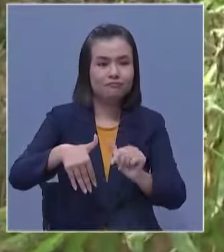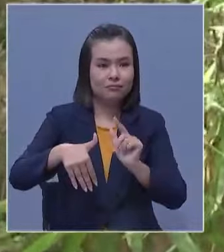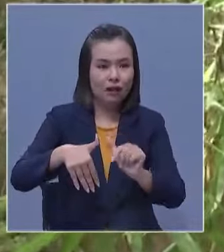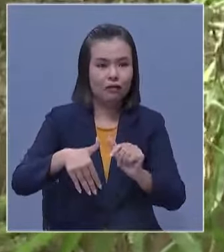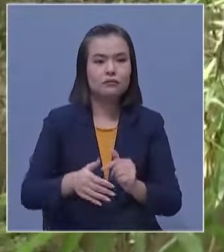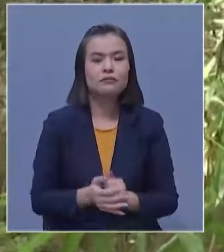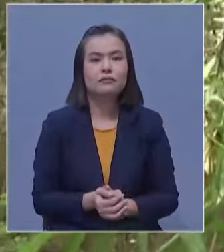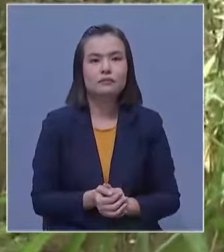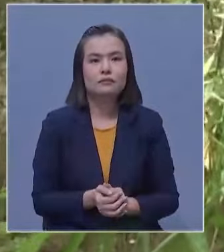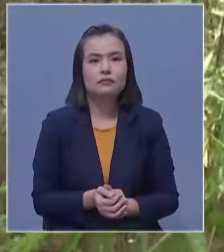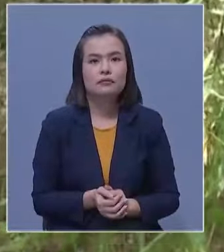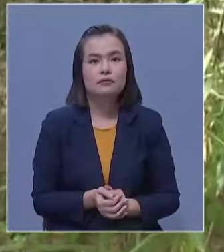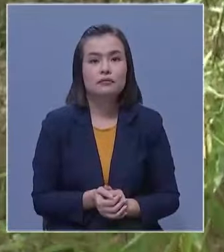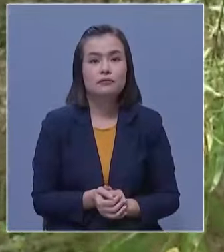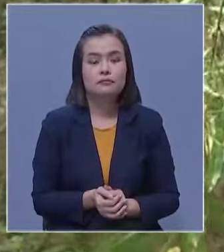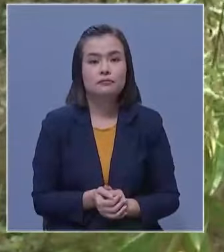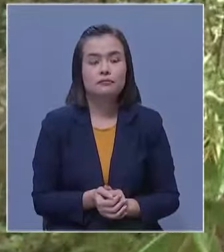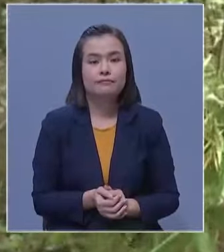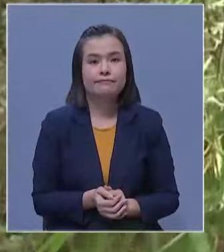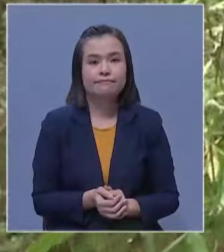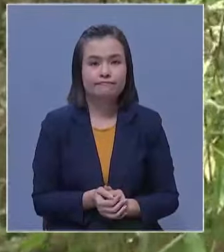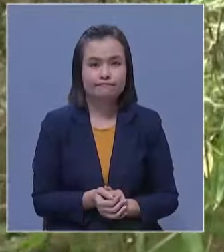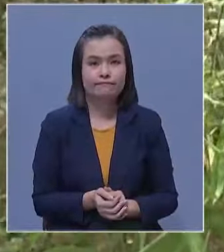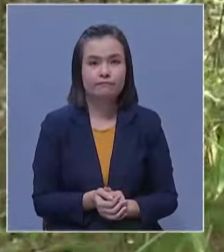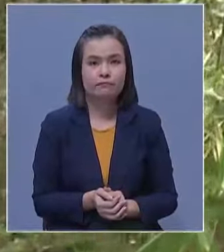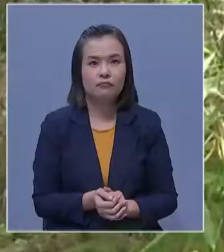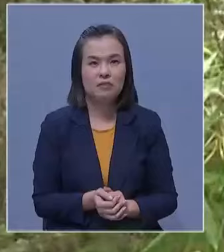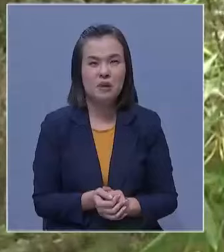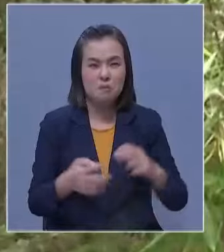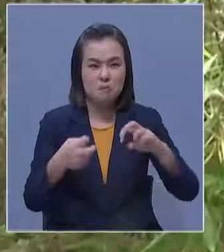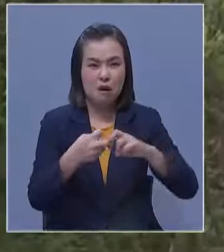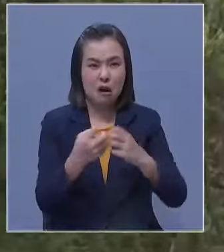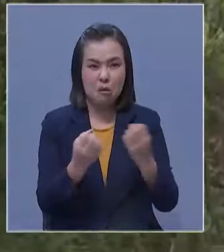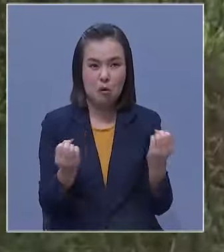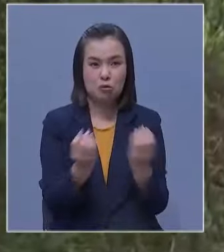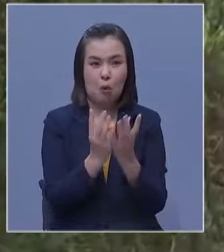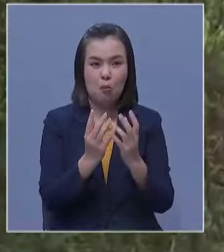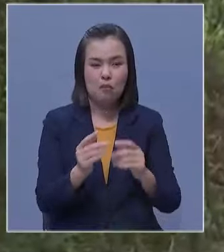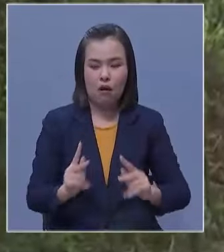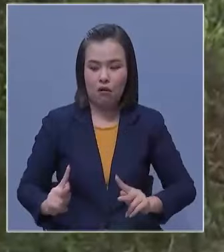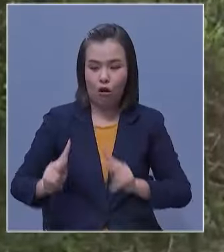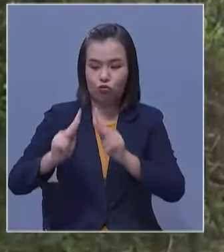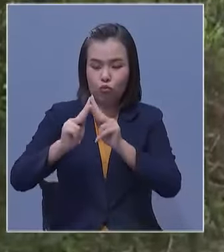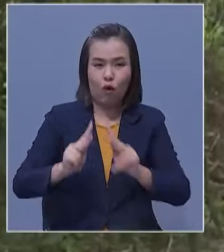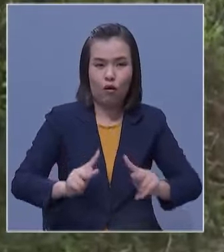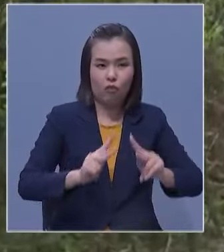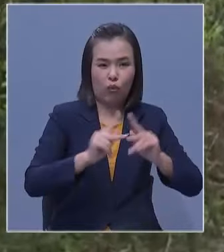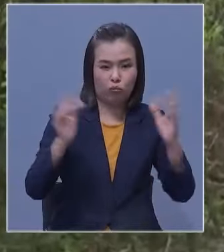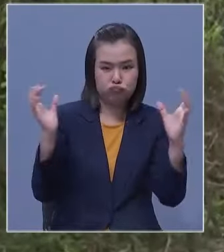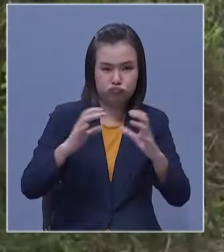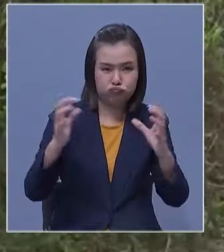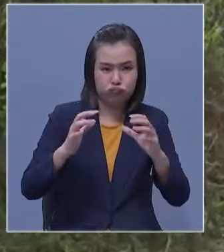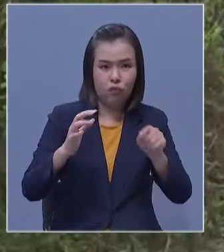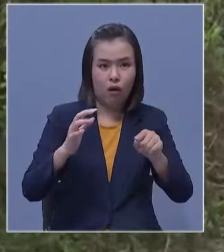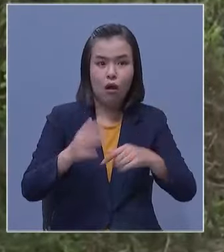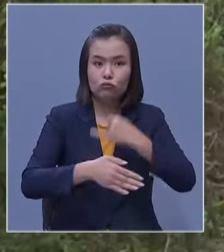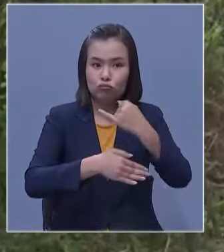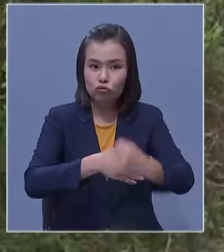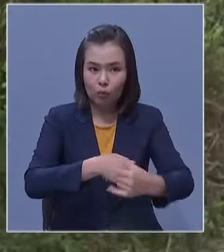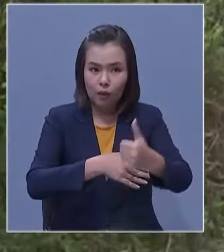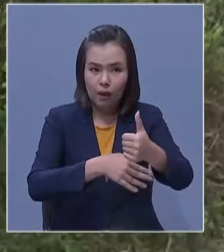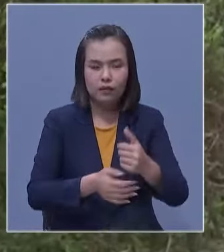คราวนี้ถามต่อว่าแล้วโอ้โหเรื่องเนี้ยมันจะบานปลายเป็นศึกข้ามกระทรวงหรือเปล่าจะสามารถจบศึกได้มั้ยนายก